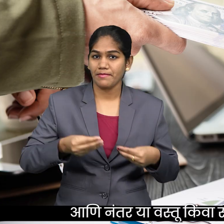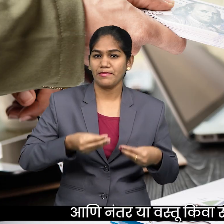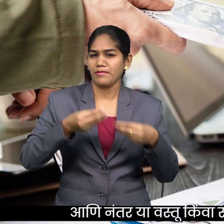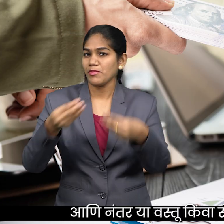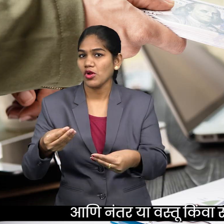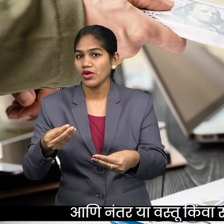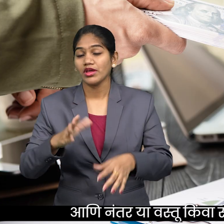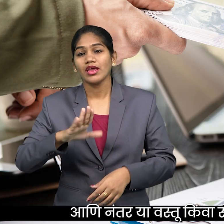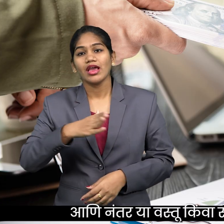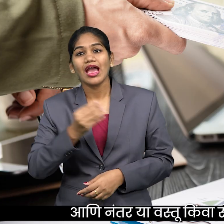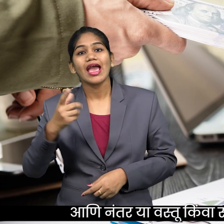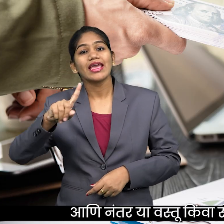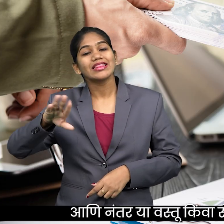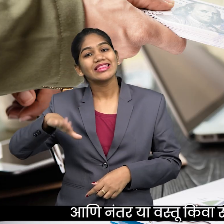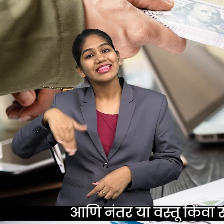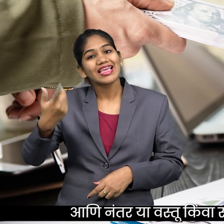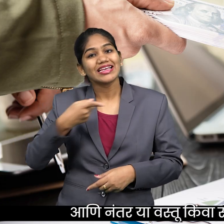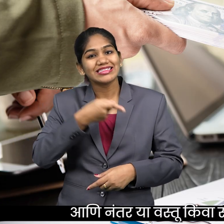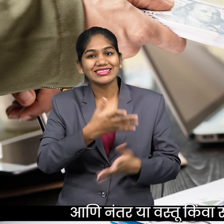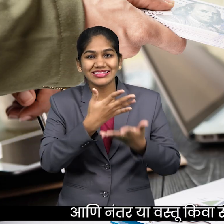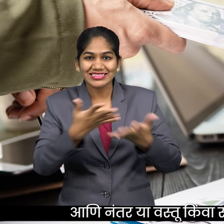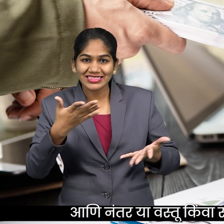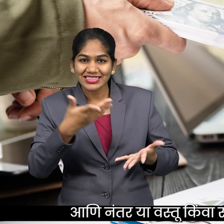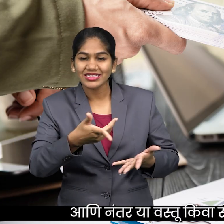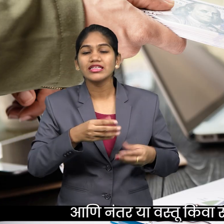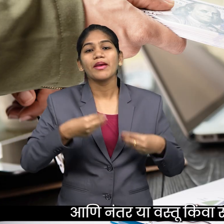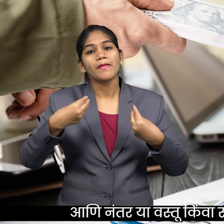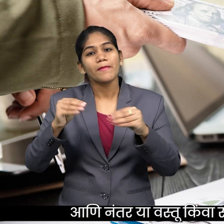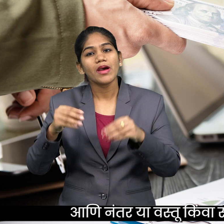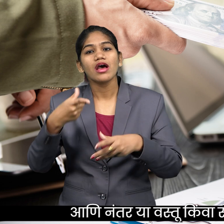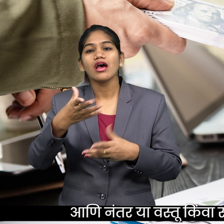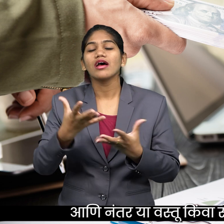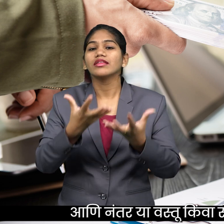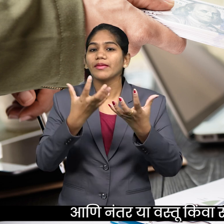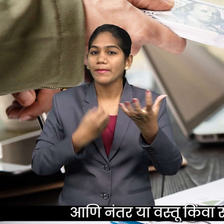आणि नंतर या वस्तू किंवा सेवा बाजारात विकण्यासाठी वेळ लागतो.